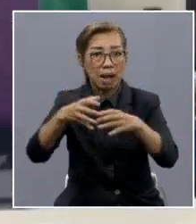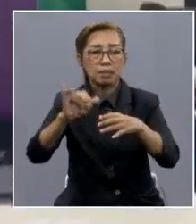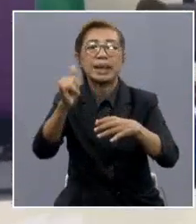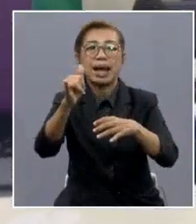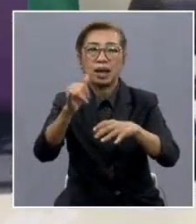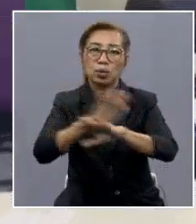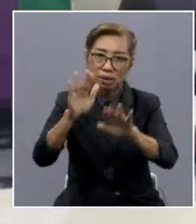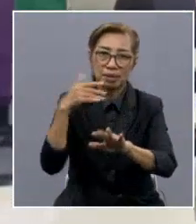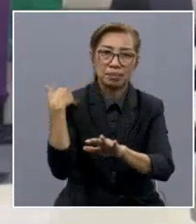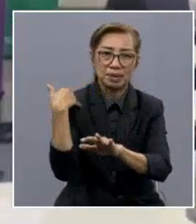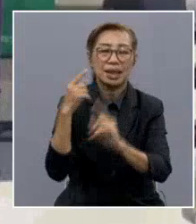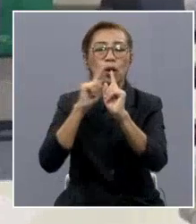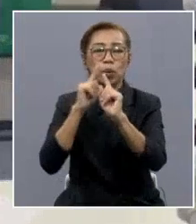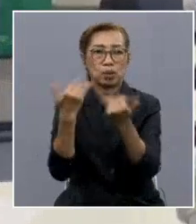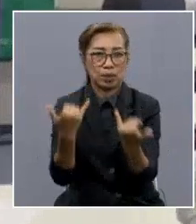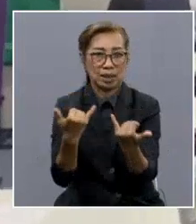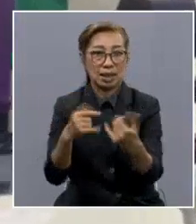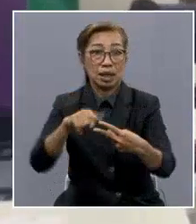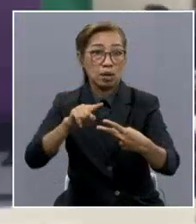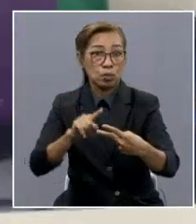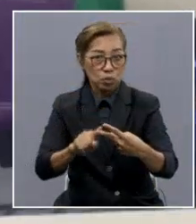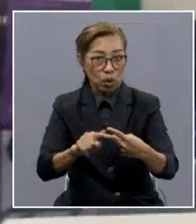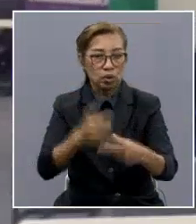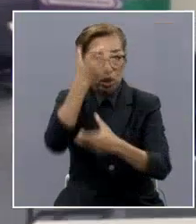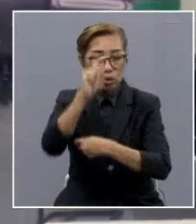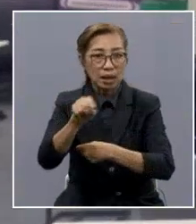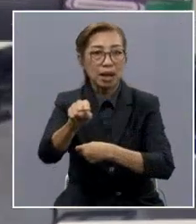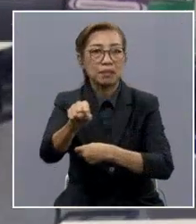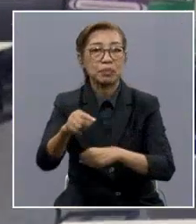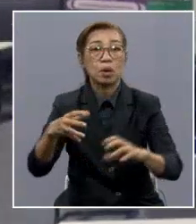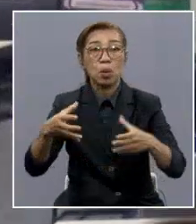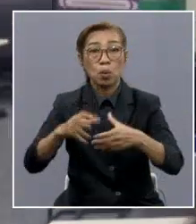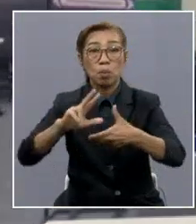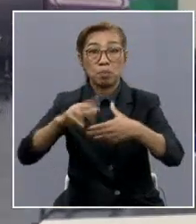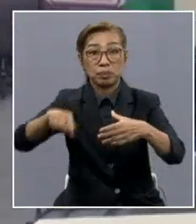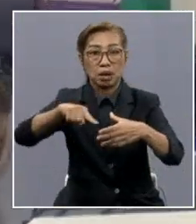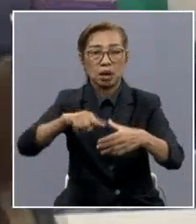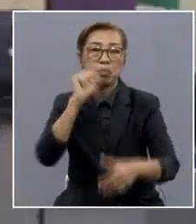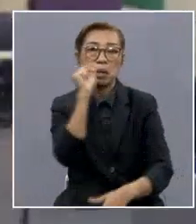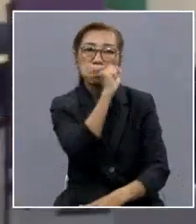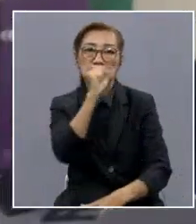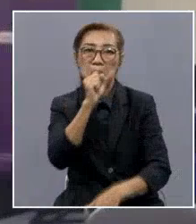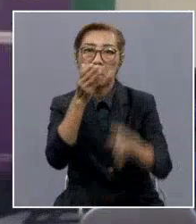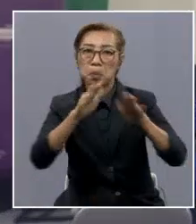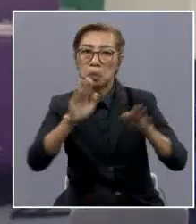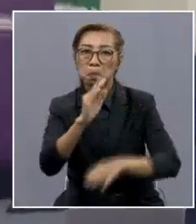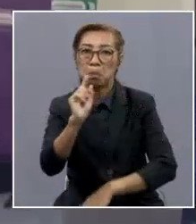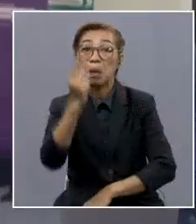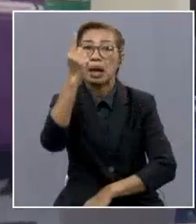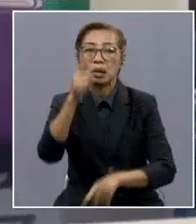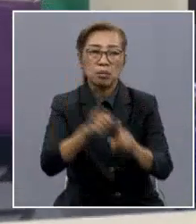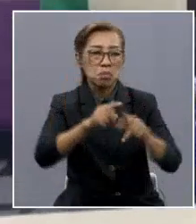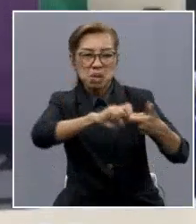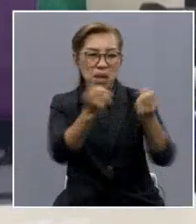ครับวันนี้เนี่ยอีกเรื่องนึงก็น่าสนใจมีการเปิดเพลงใหม่ของพลังประชารัฐนะครับเพื่อก้าวข้ามความ